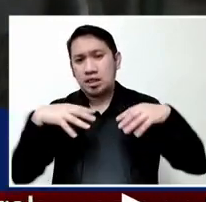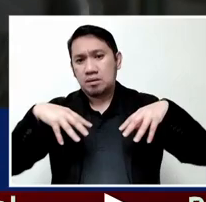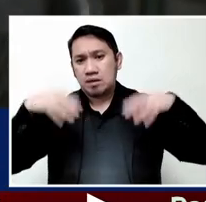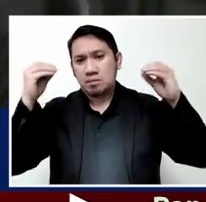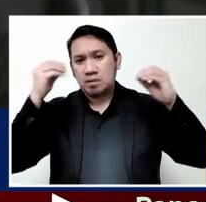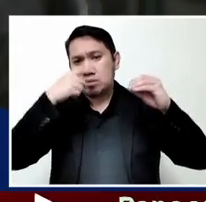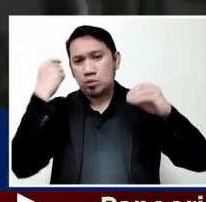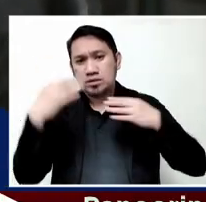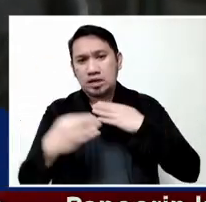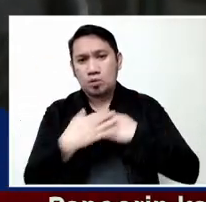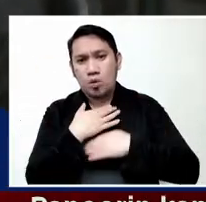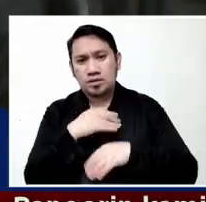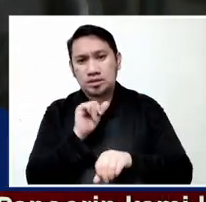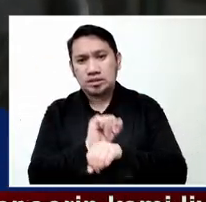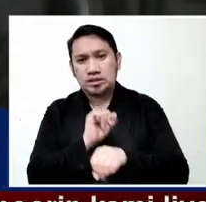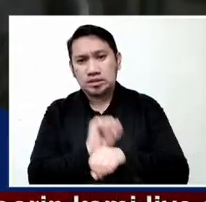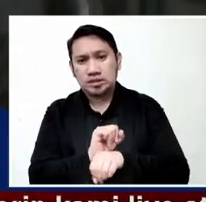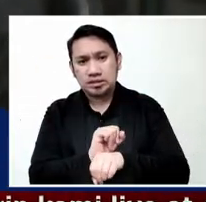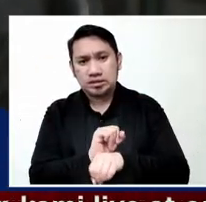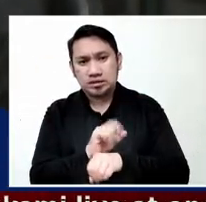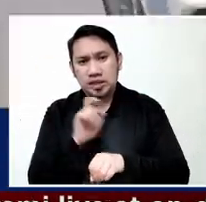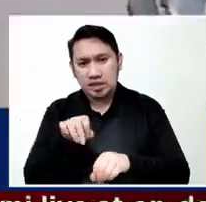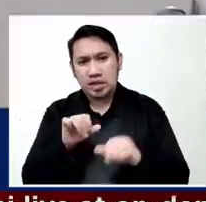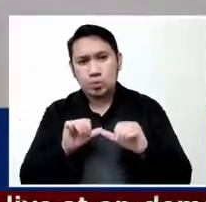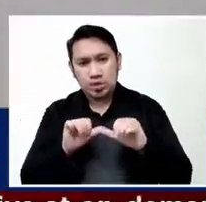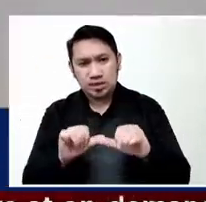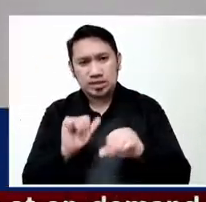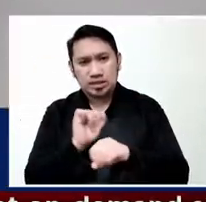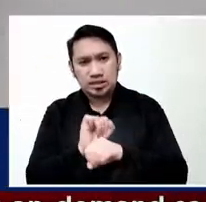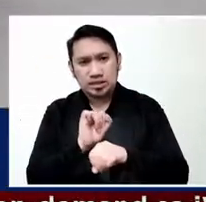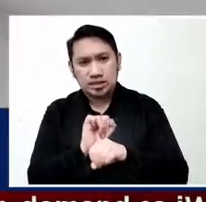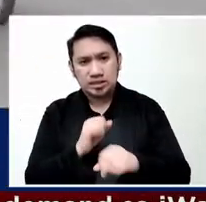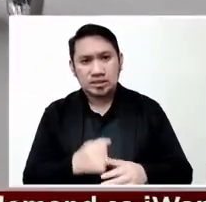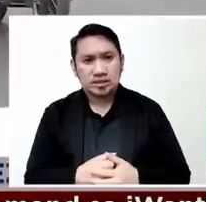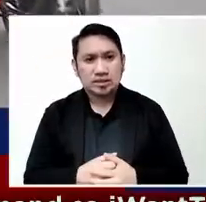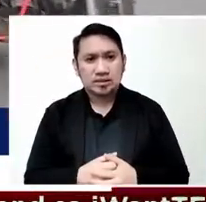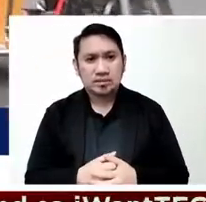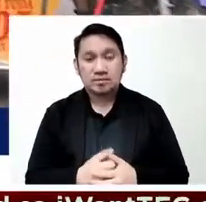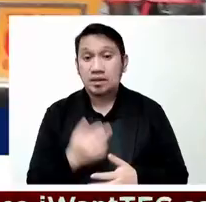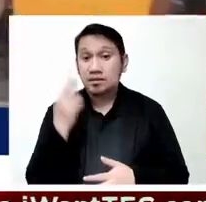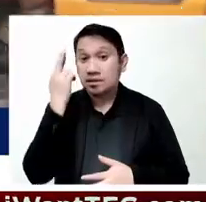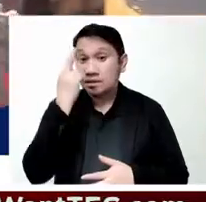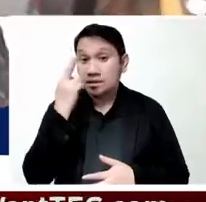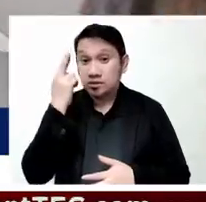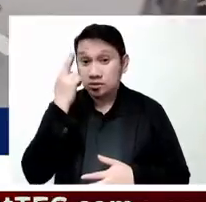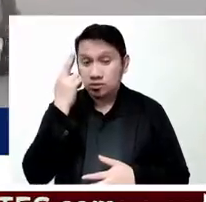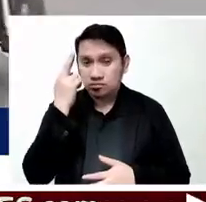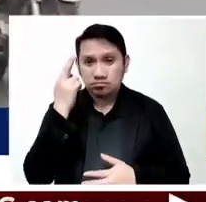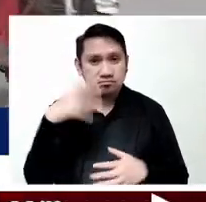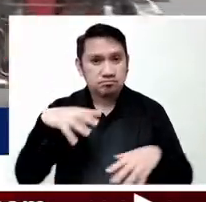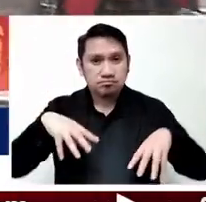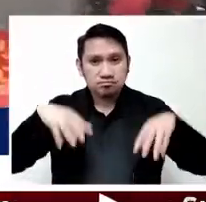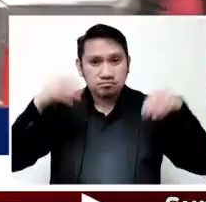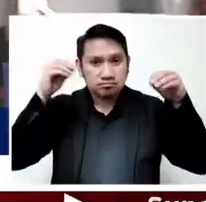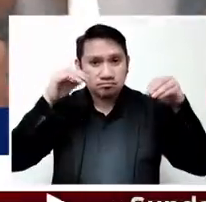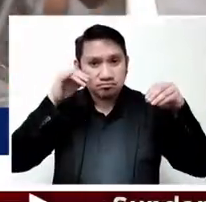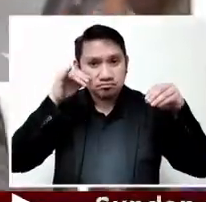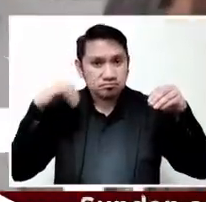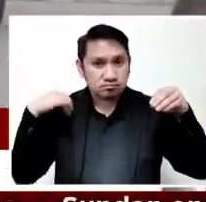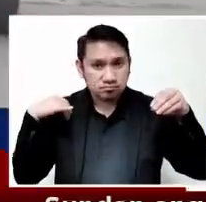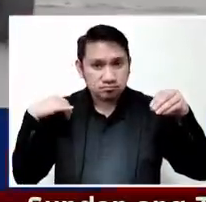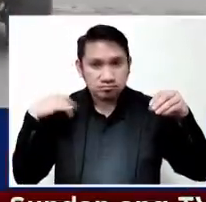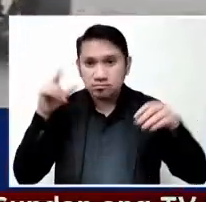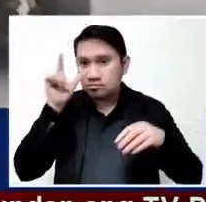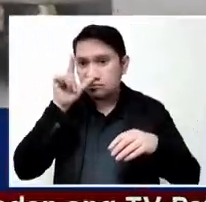namin. Dapat diretso yung trabaho namin. Ang itinuturong dahilan ng brownout kahapon dito sa Luzon, pati na